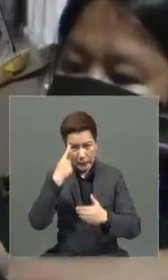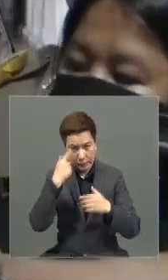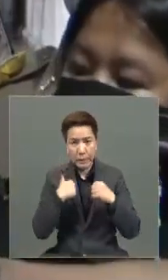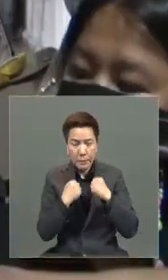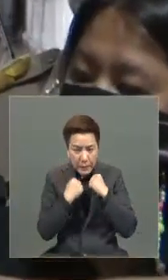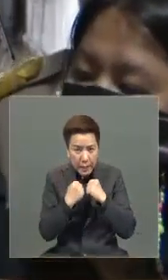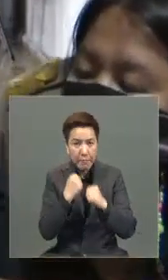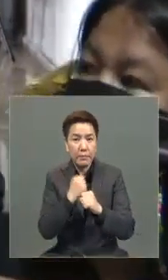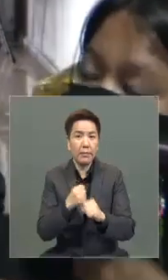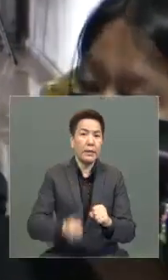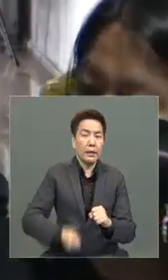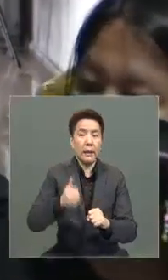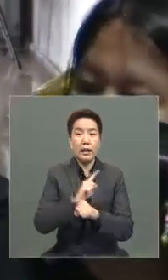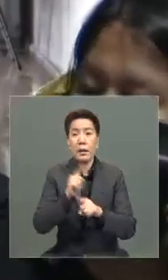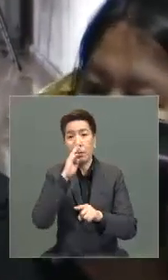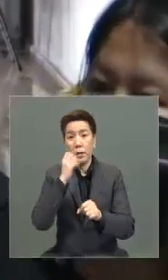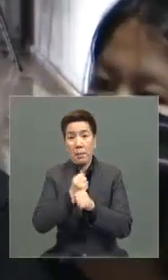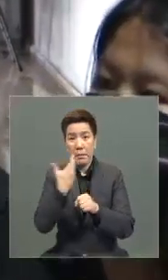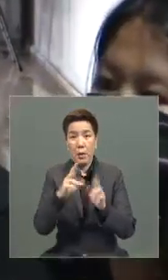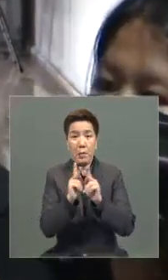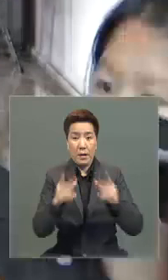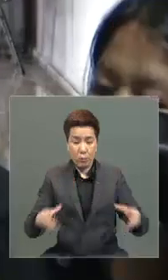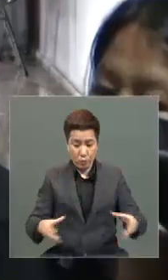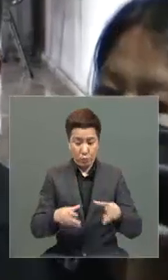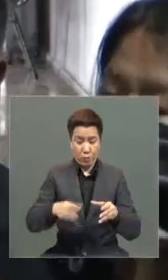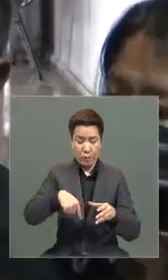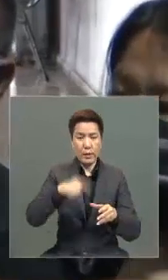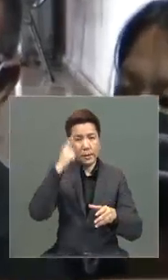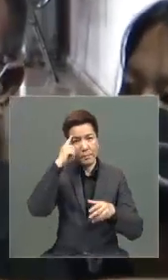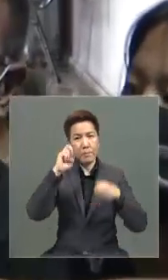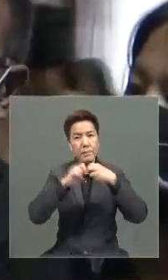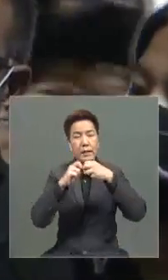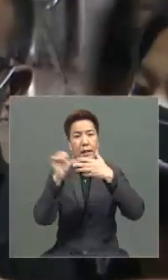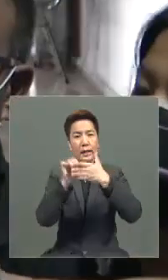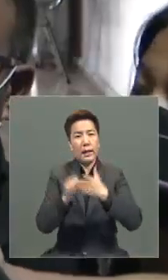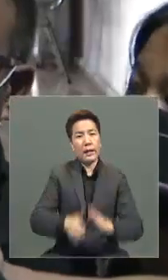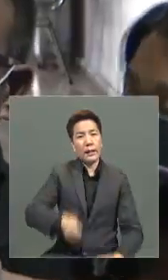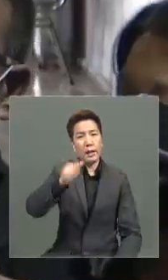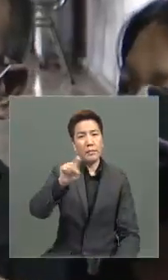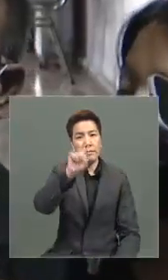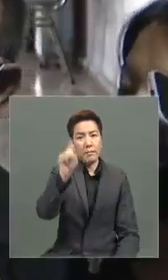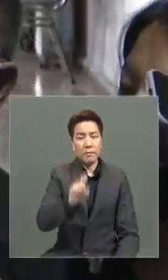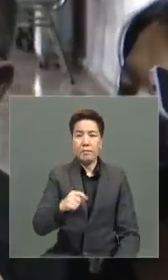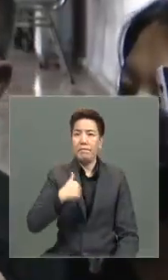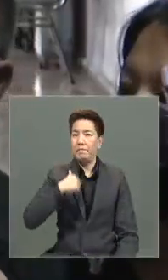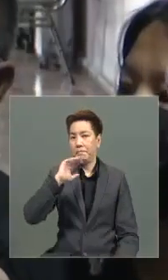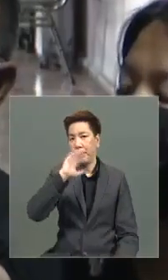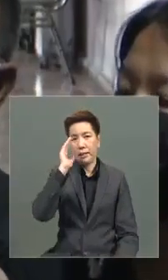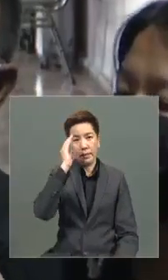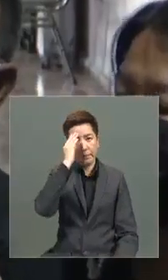ในการดำเนินการให้ได้แต่เมื่อมีแล้วจะสามารถแก้ไขปัญหาที่เกิดขึ้นได้หรือไม่ส่วนตัวนั้นไม่ทราบ